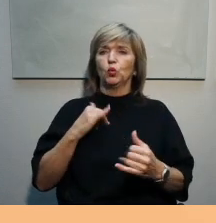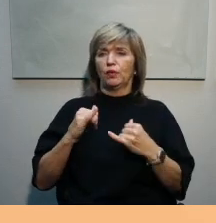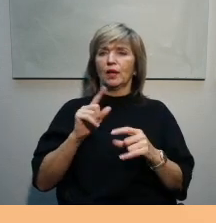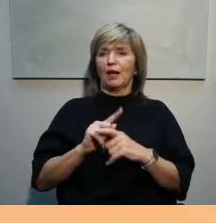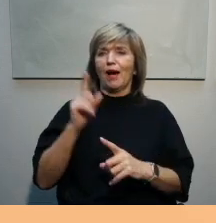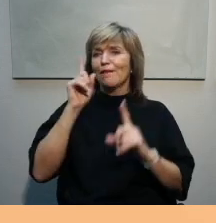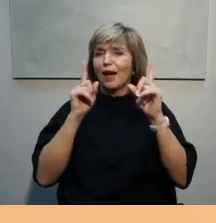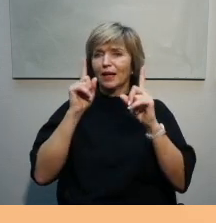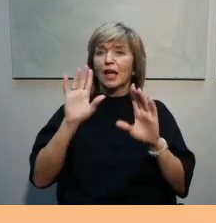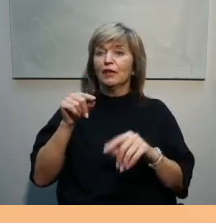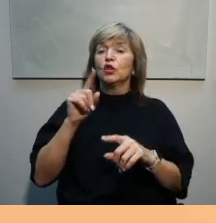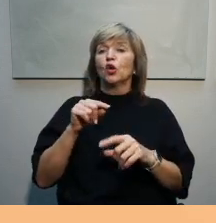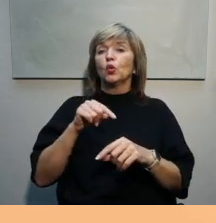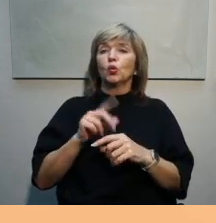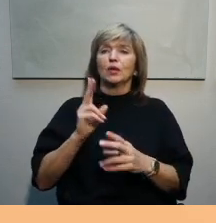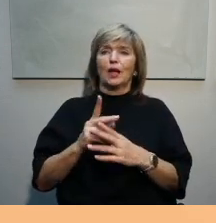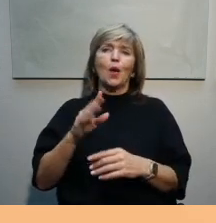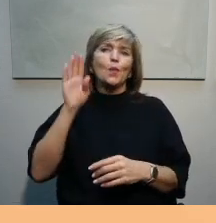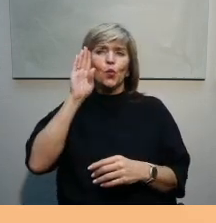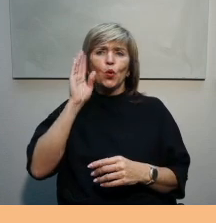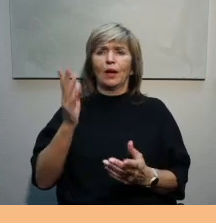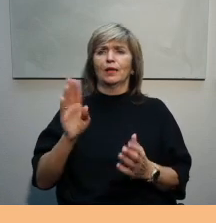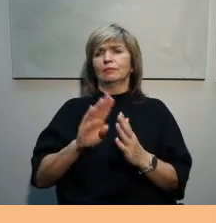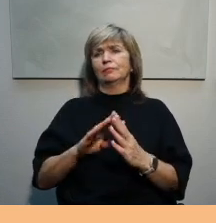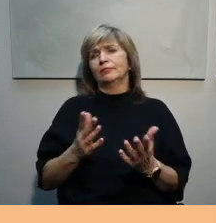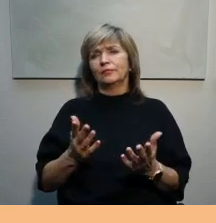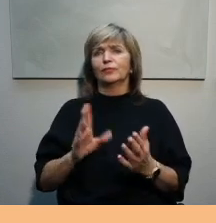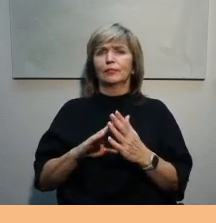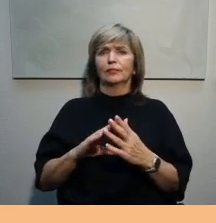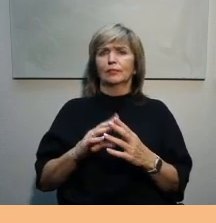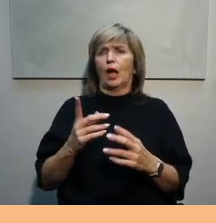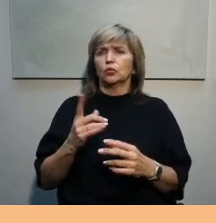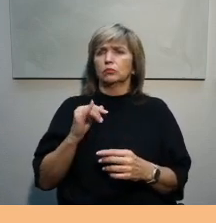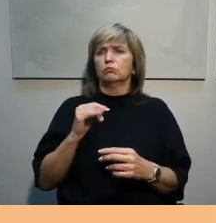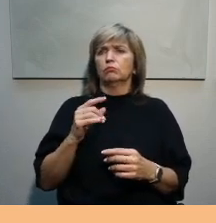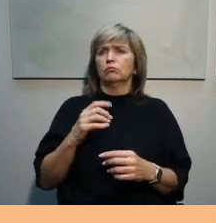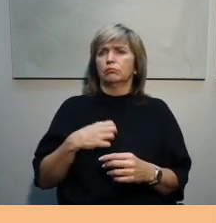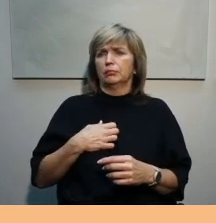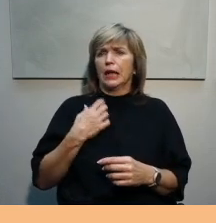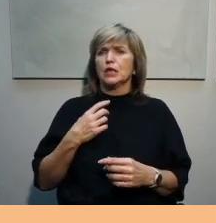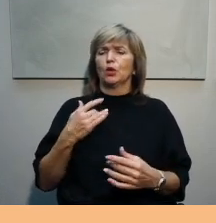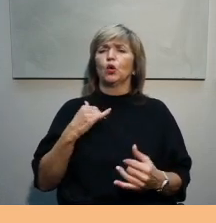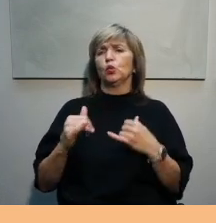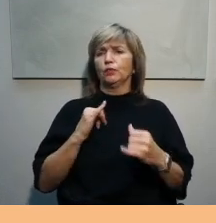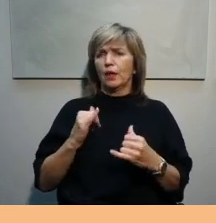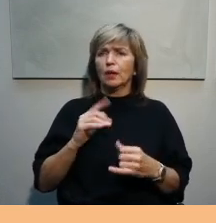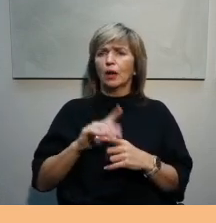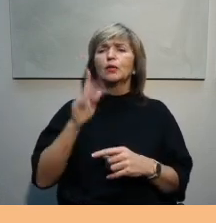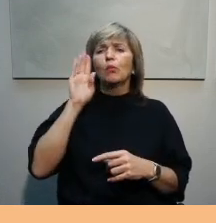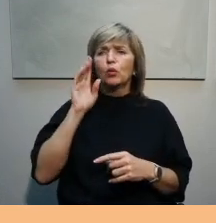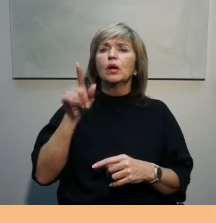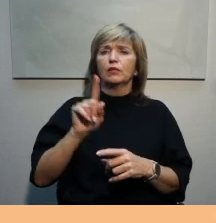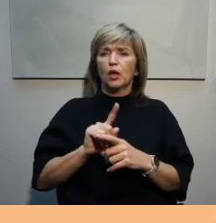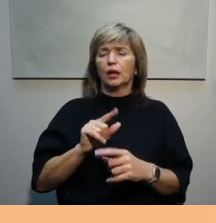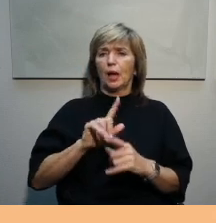velns. Ja viņš jūtas kā tāds puika ar diezgan traģisku uzvedību, bet vismaz kā puika, tad viņš arī